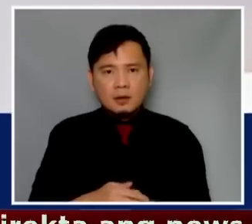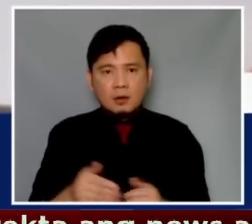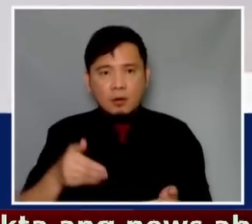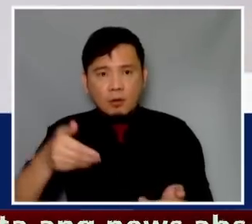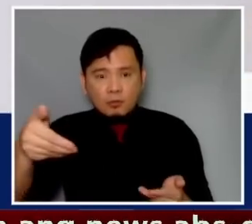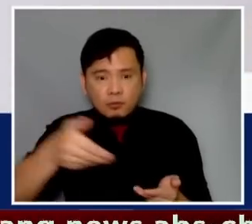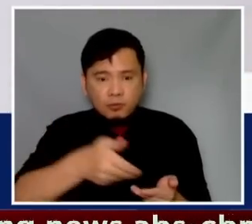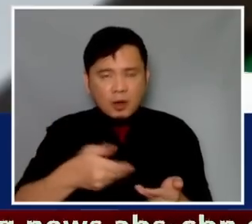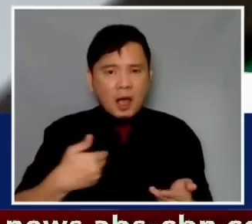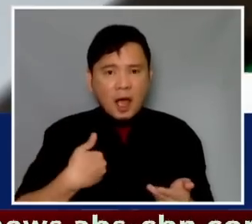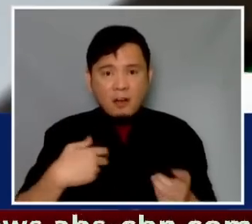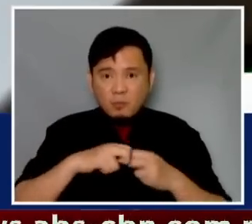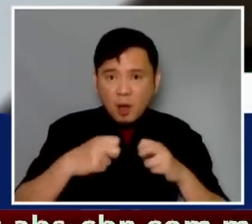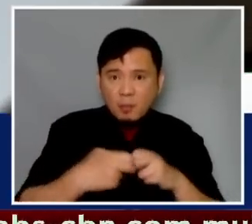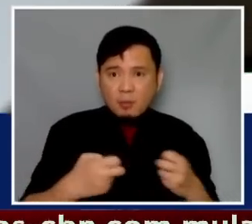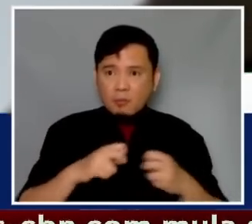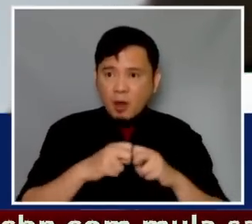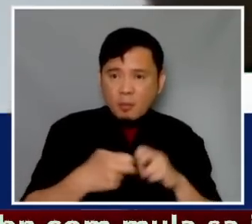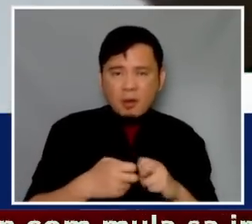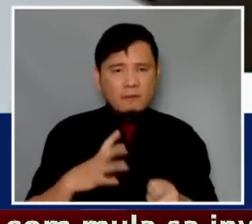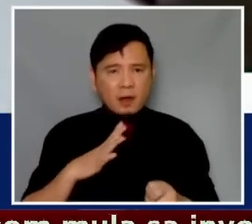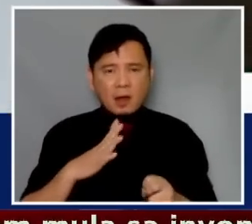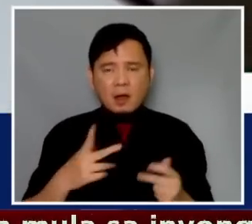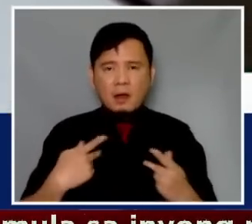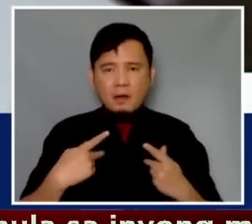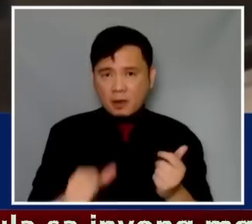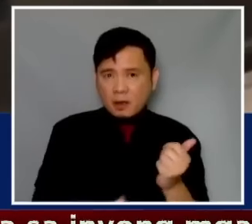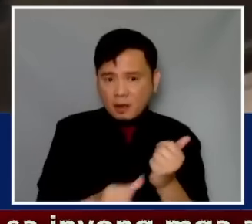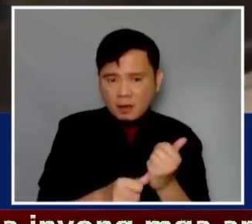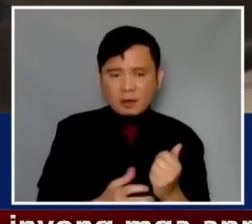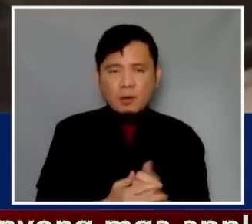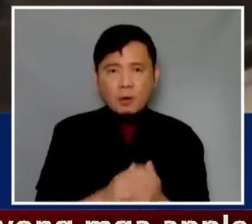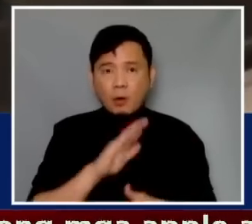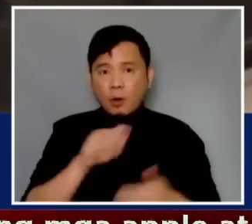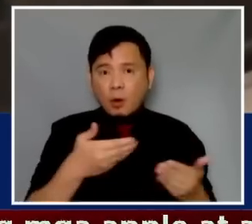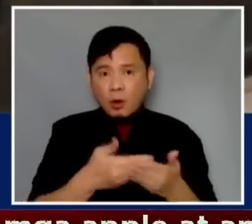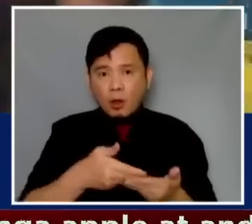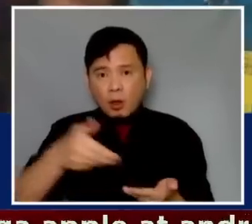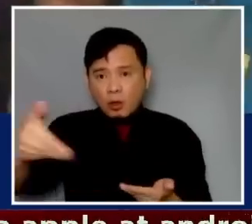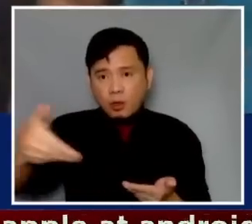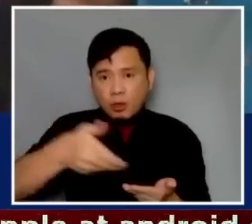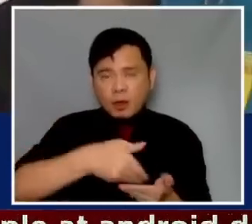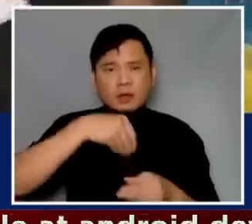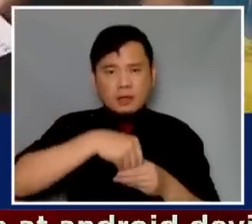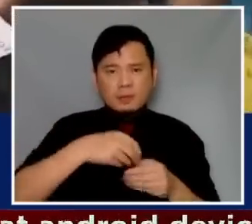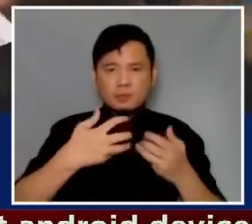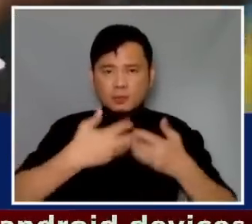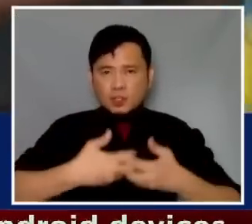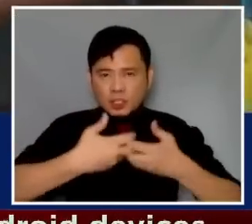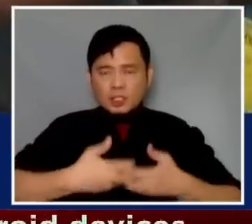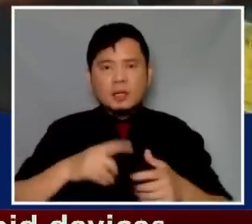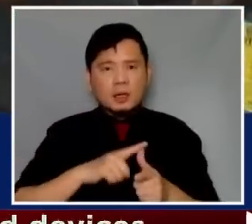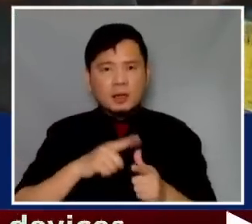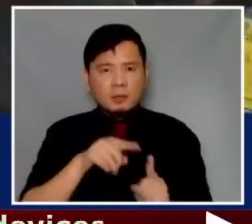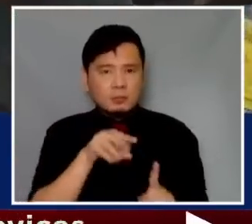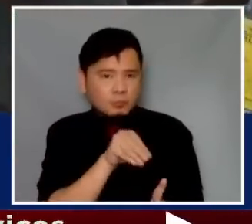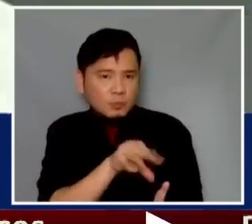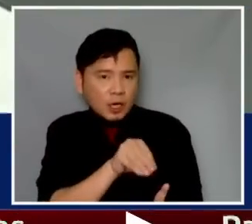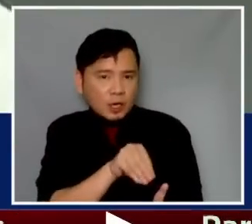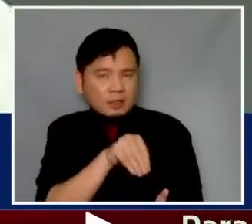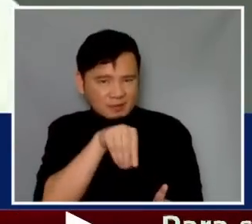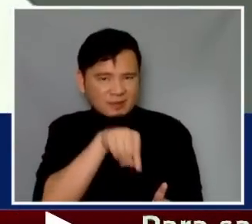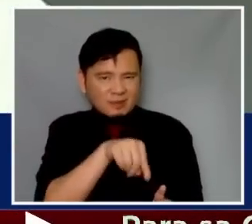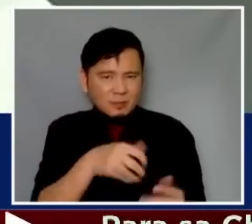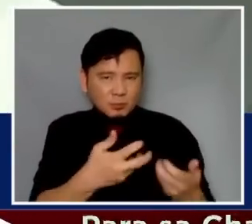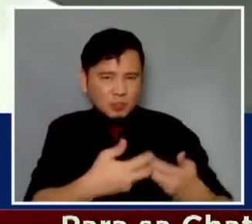kaya yung likod ang naipasok nyo, huwag po kayong mag-alala. Yan pong lahat ng yan ay papasok sa makina at mapipicturan po yan ng machine.